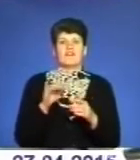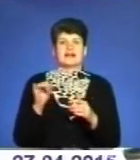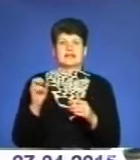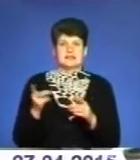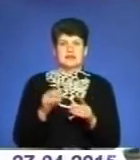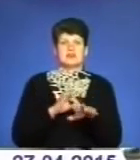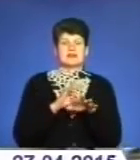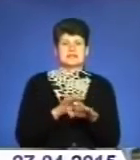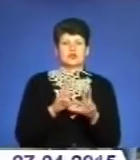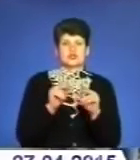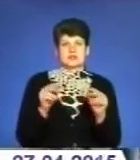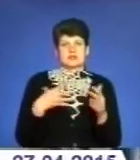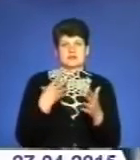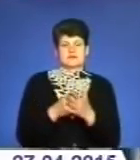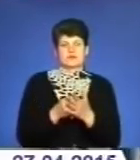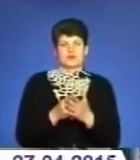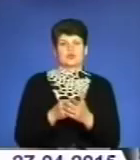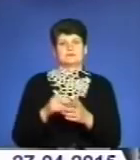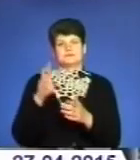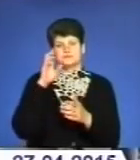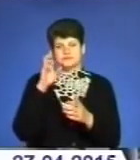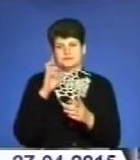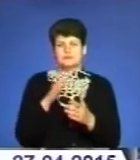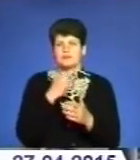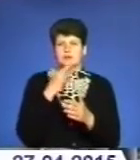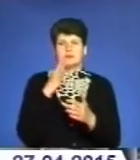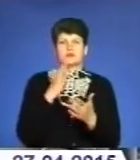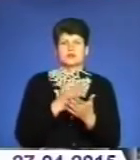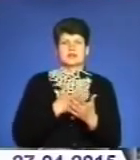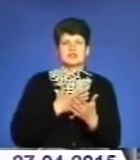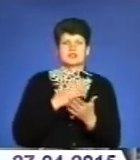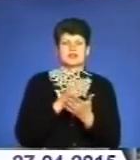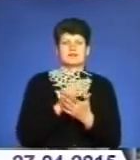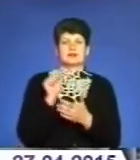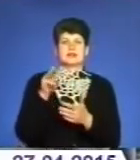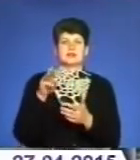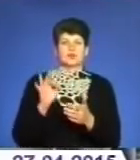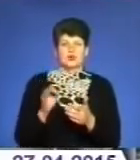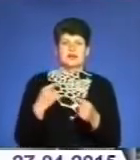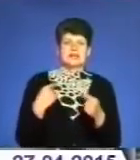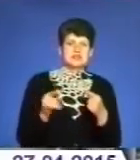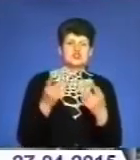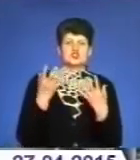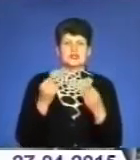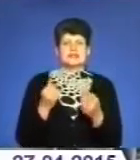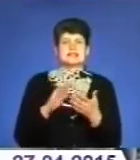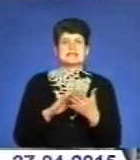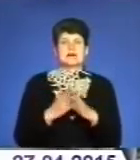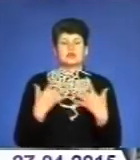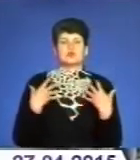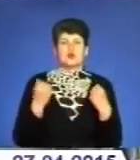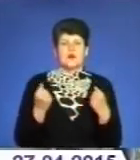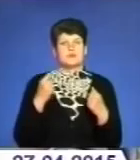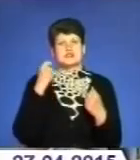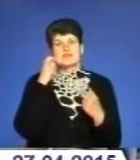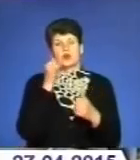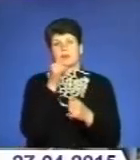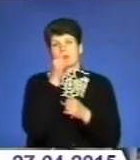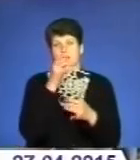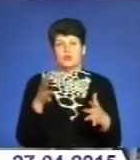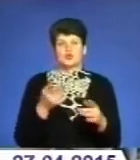день пластової присяги до такої теми у зв'язку з ситуацією в країні і в зв'язку з тим, що перед пластунами зараз стоять дуже